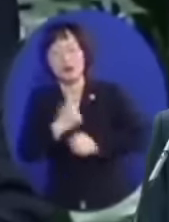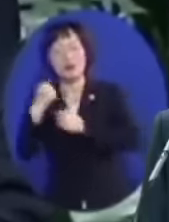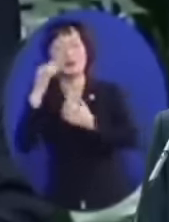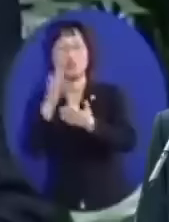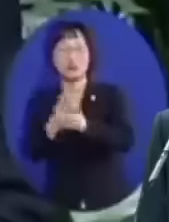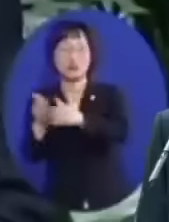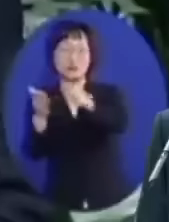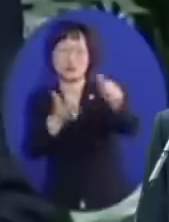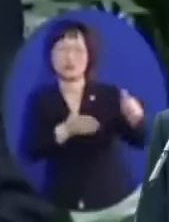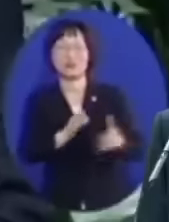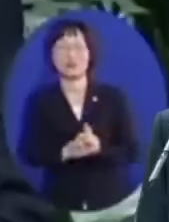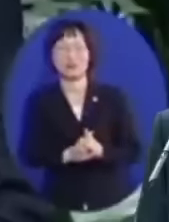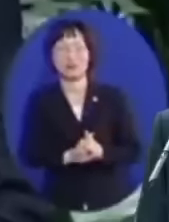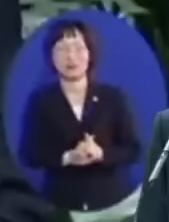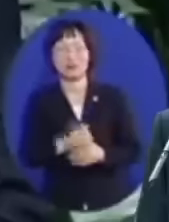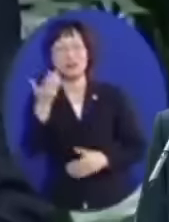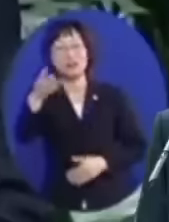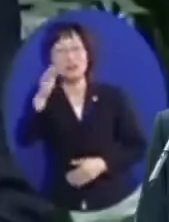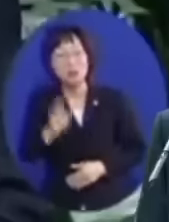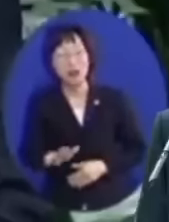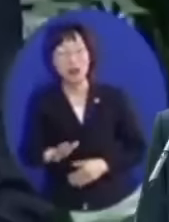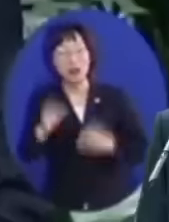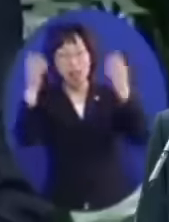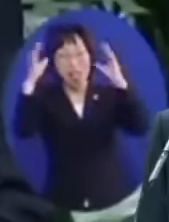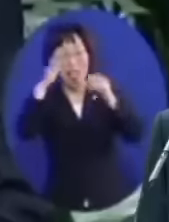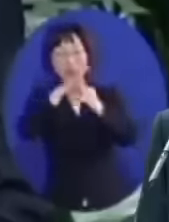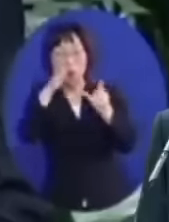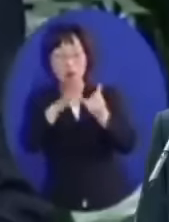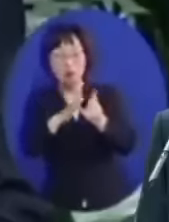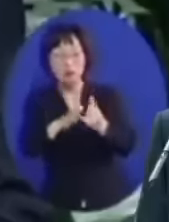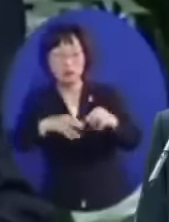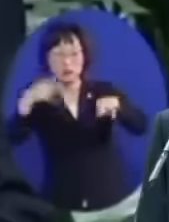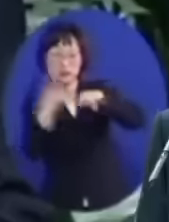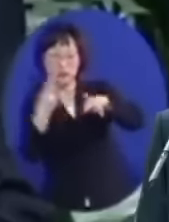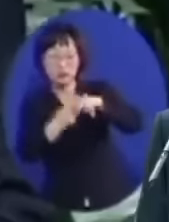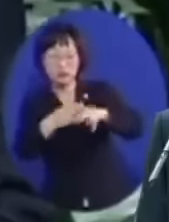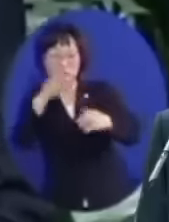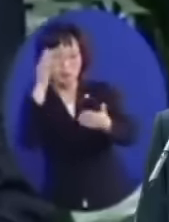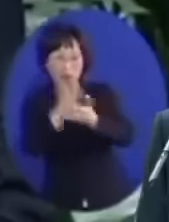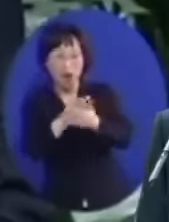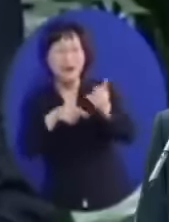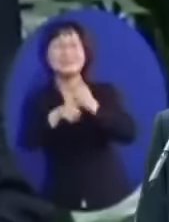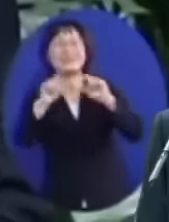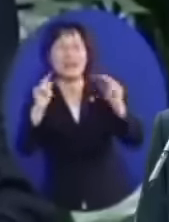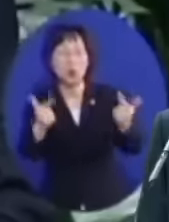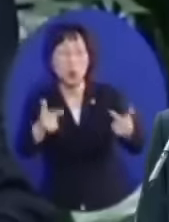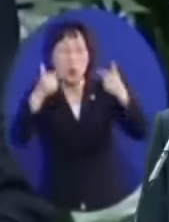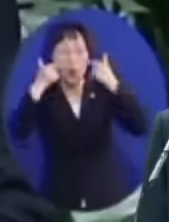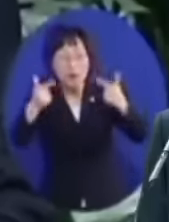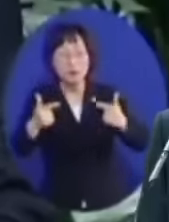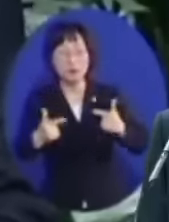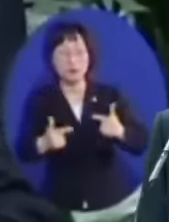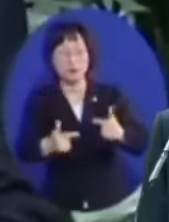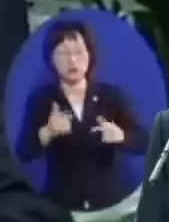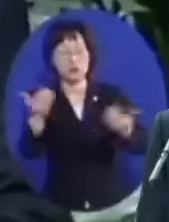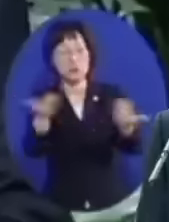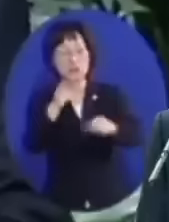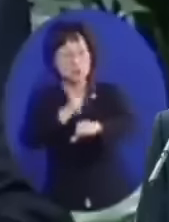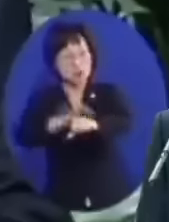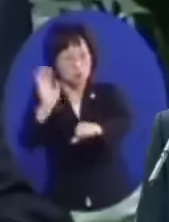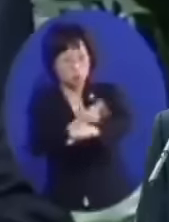되겠는 것입니다. 그렇다고 해서 애들에게 징계를 하지 말라는 것은 아닙니다. 애들이 확실히 일을 잘못했을